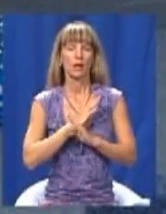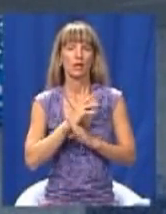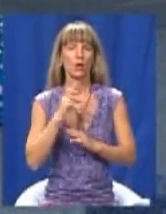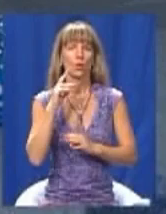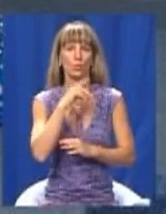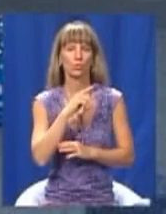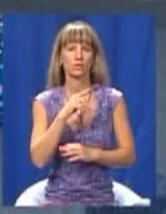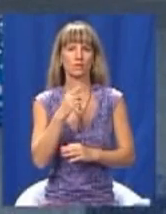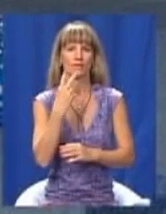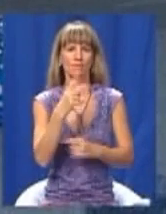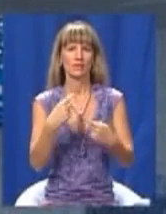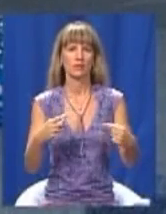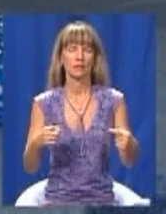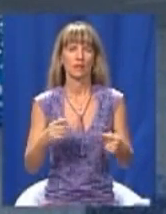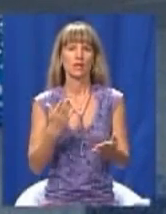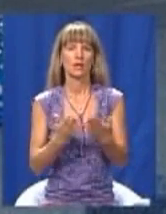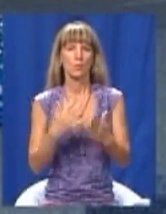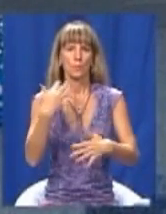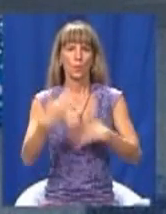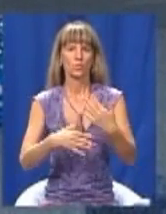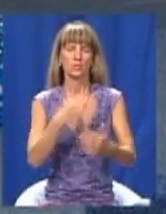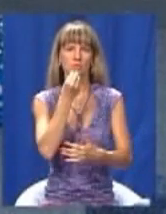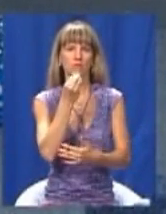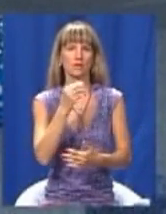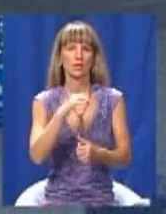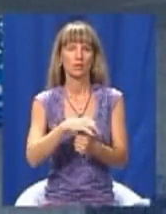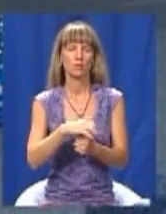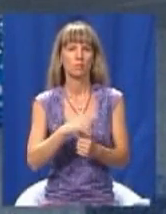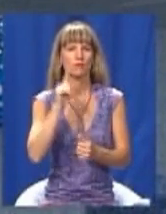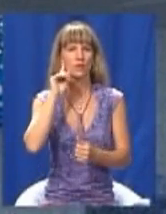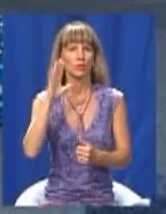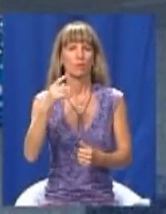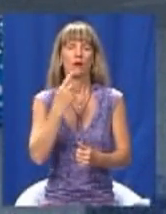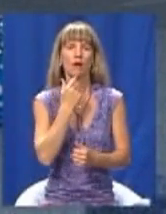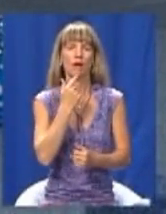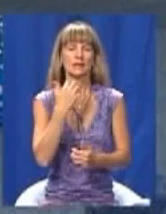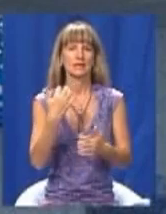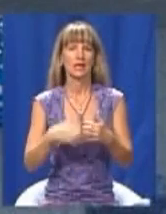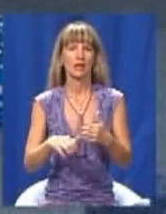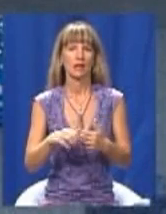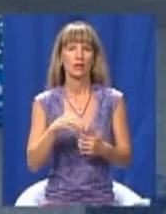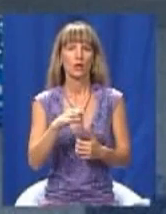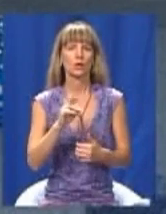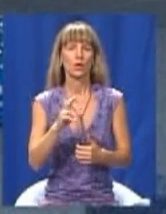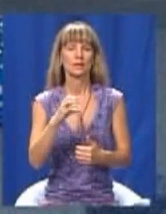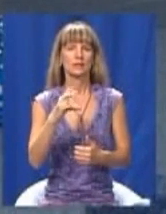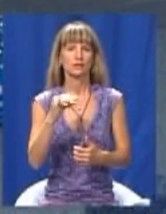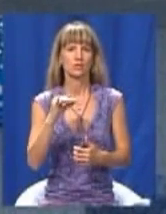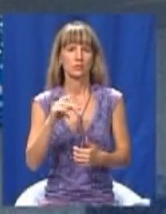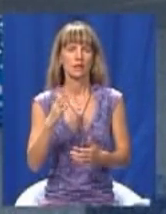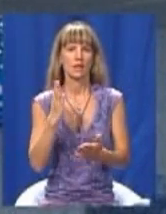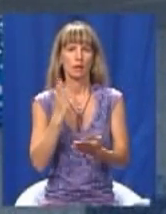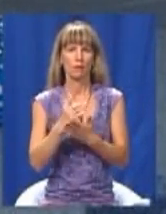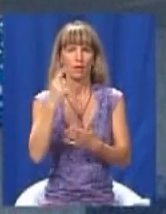які іноді плутають з їставними грибами. Загальновідомий мухомор червоний, крім середньої токсичності, має також галюциногенну дію, тобто